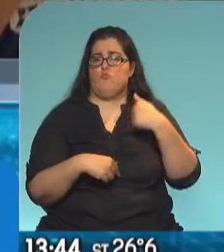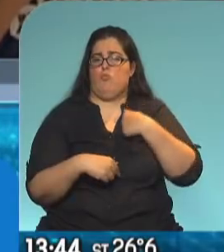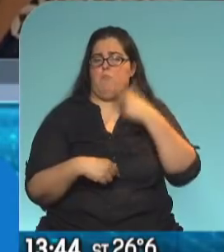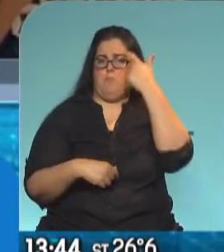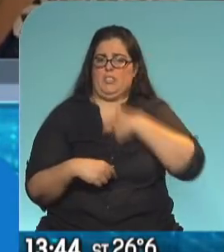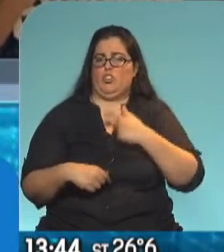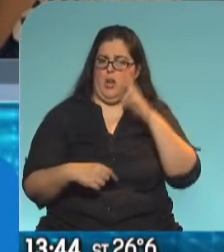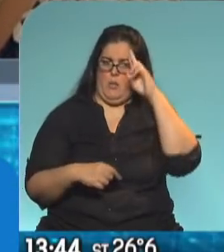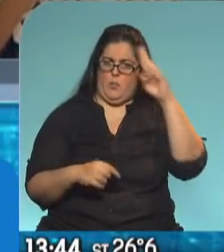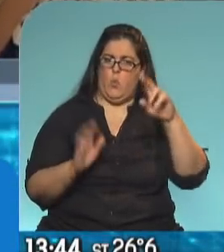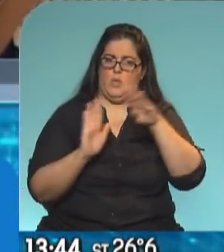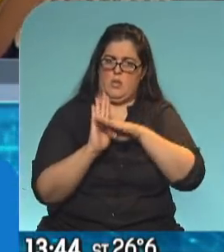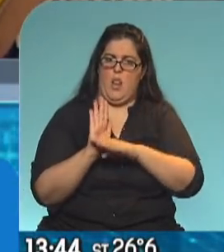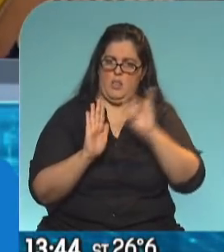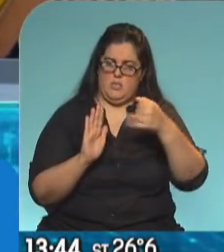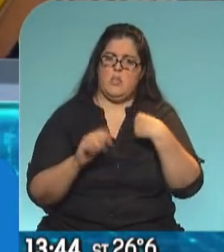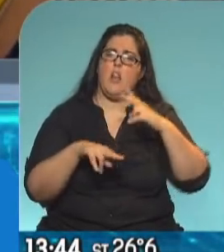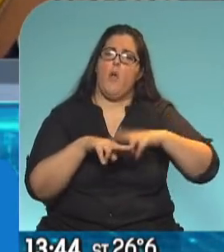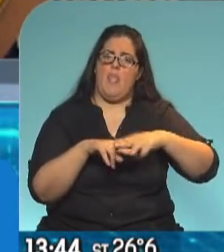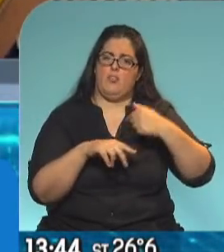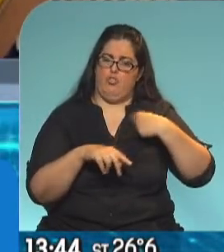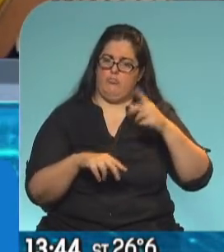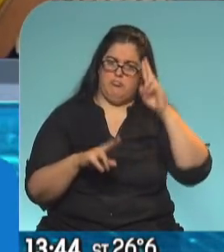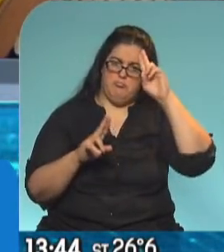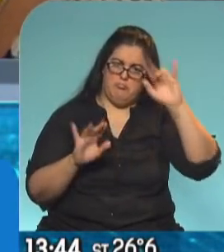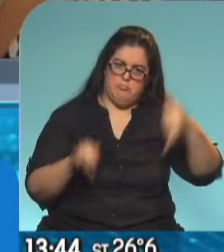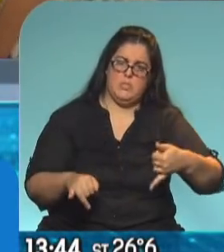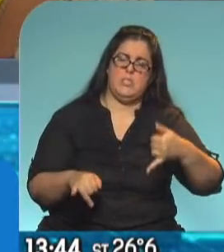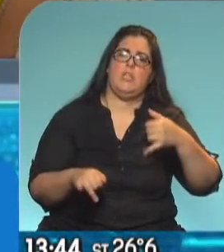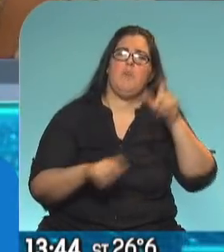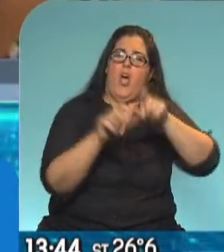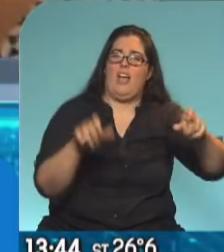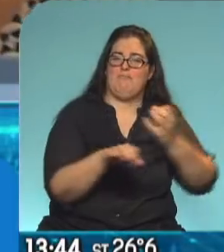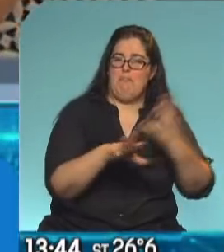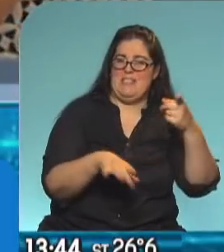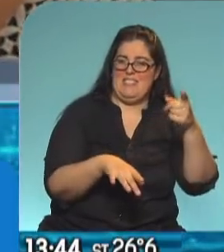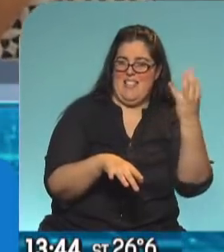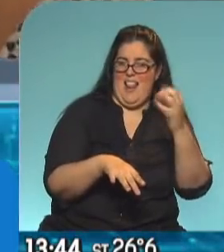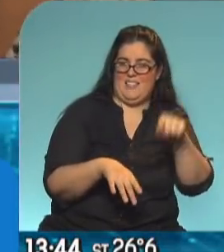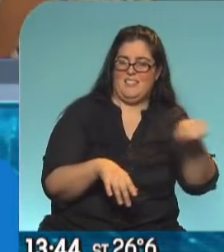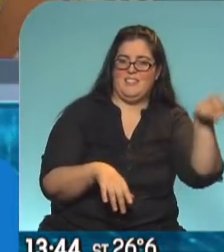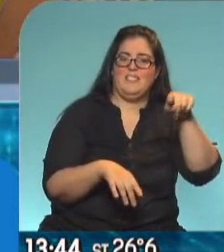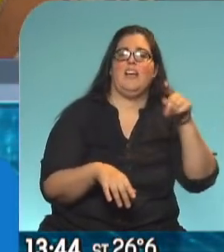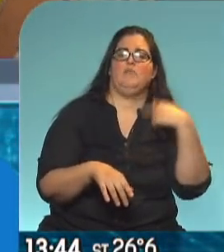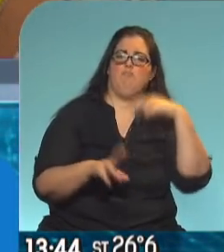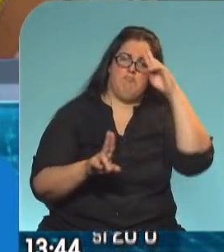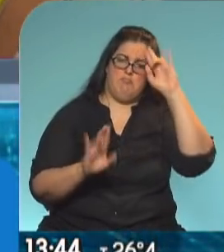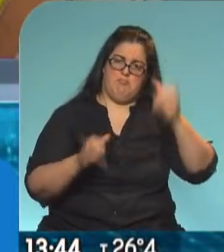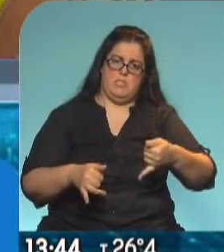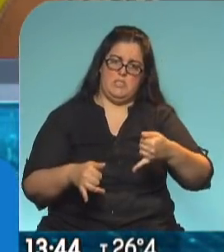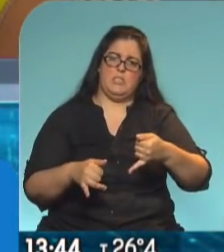достаточно законопослушный, я прислушиваюсь к рекомендациям наших специалистов, и поэтому пока